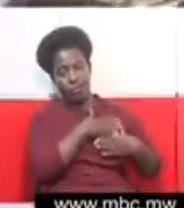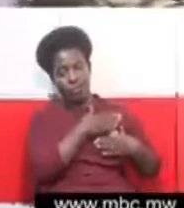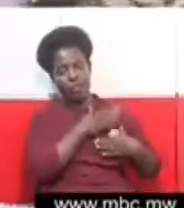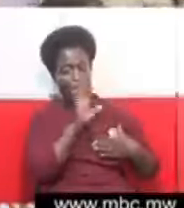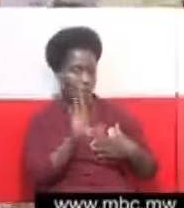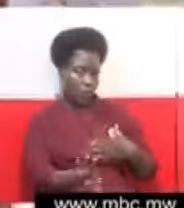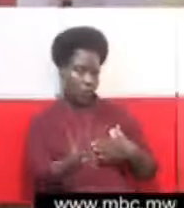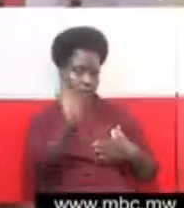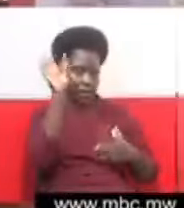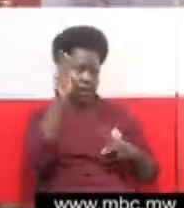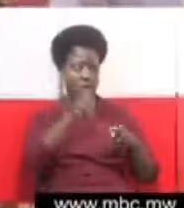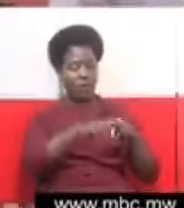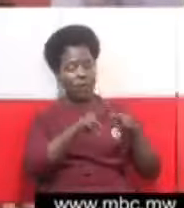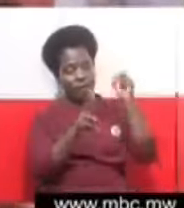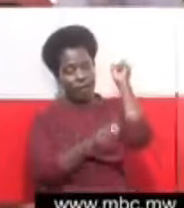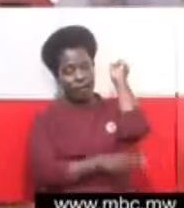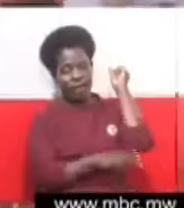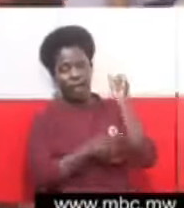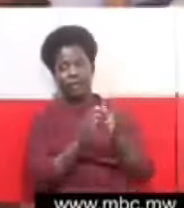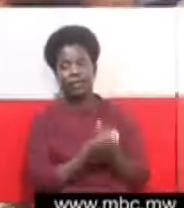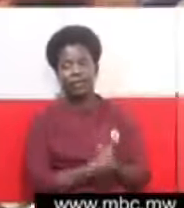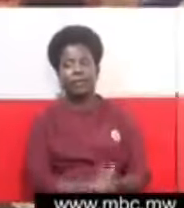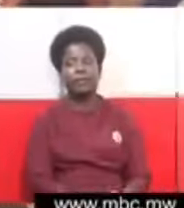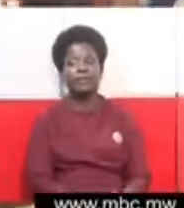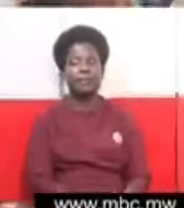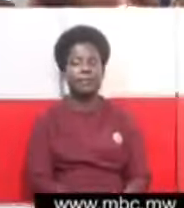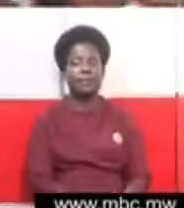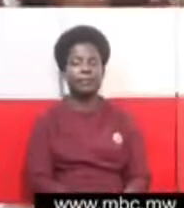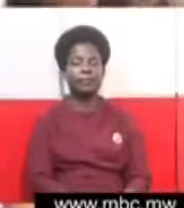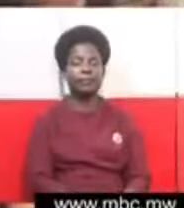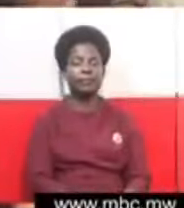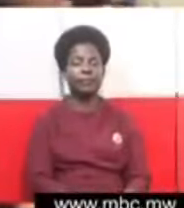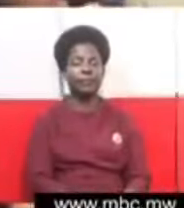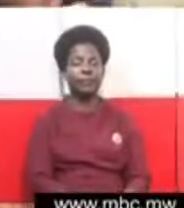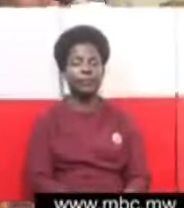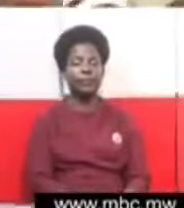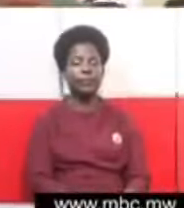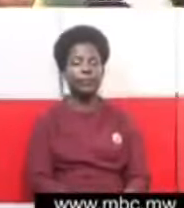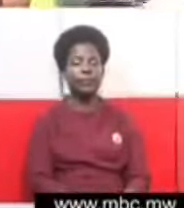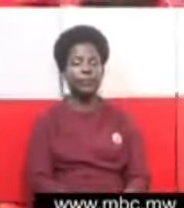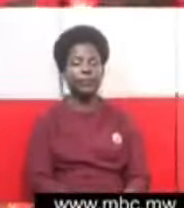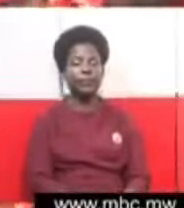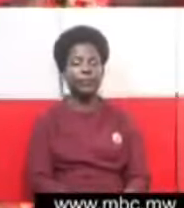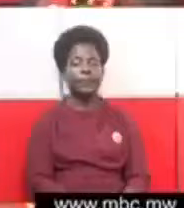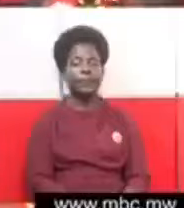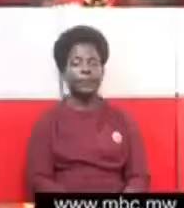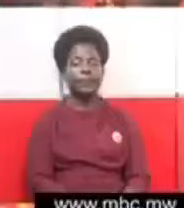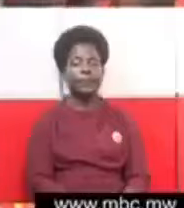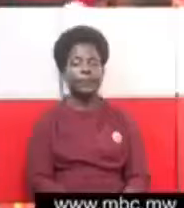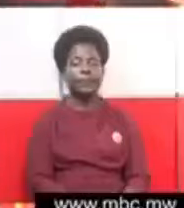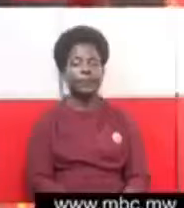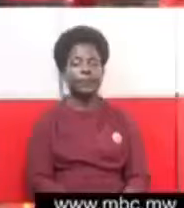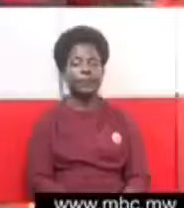kukhala wachiwiri wawo. Blessings Zichereuka, MBC Blantyre.